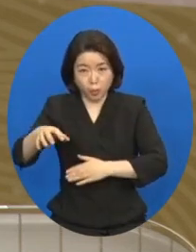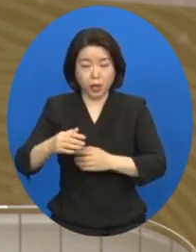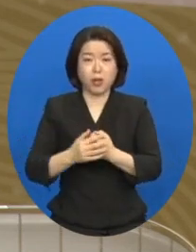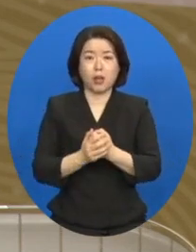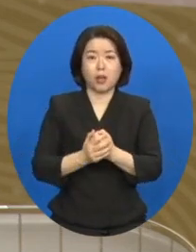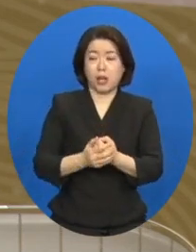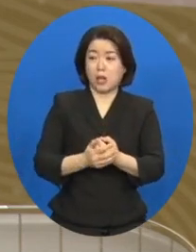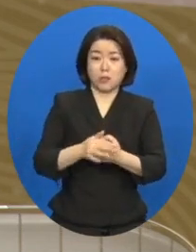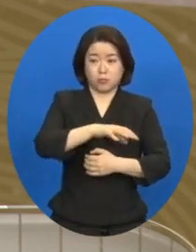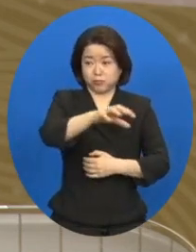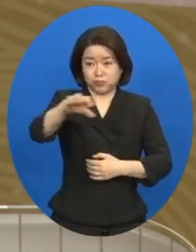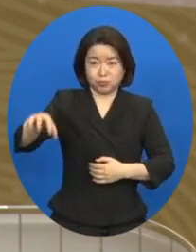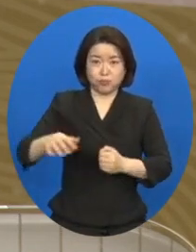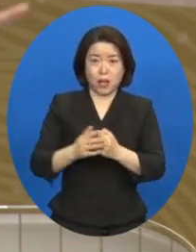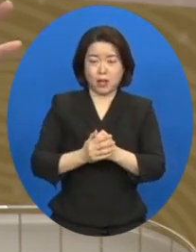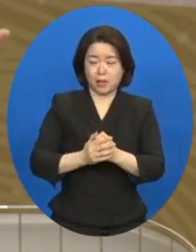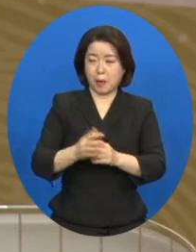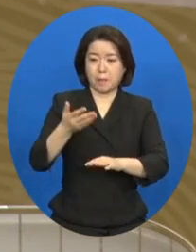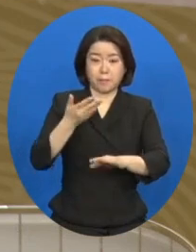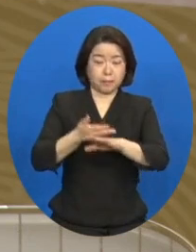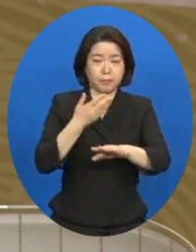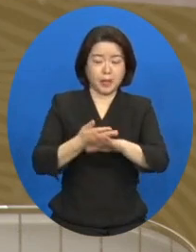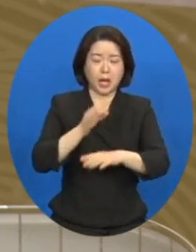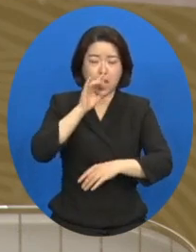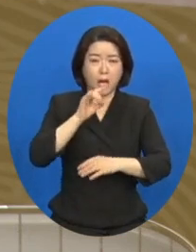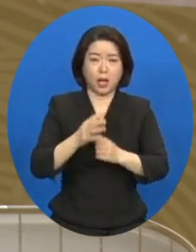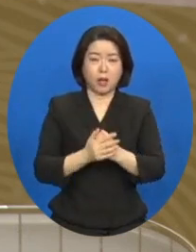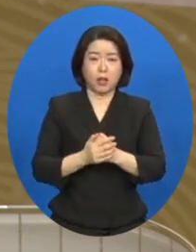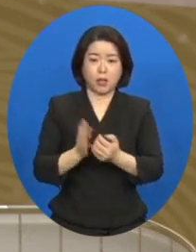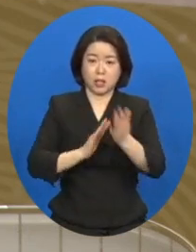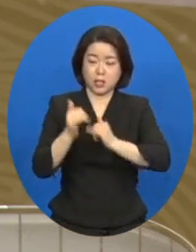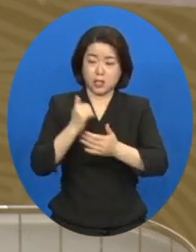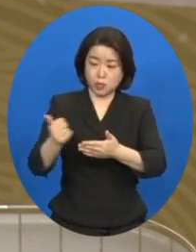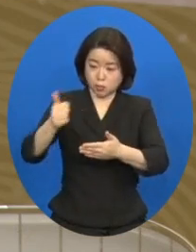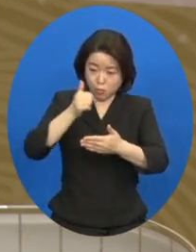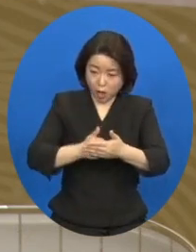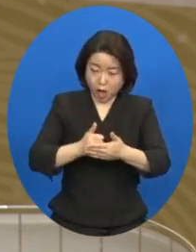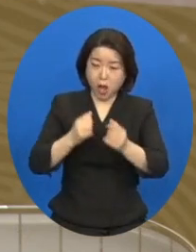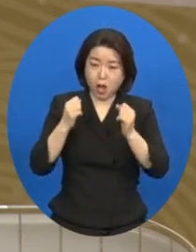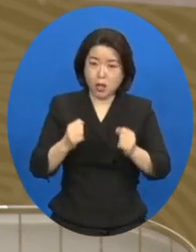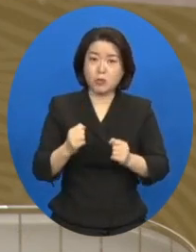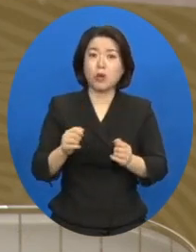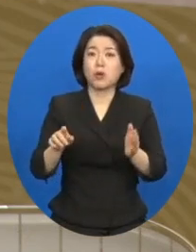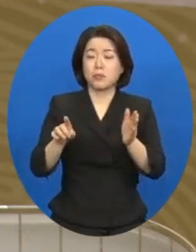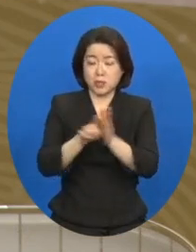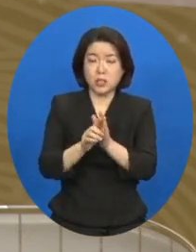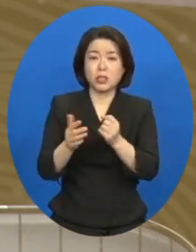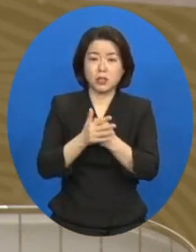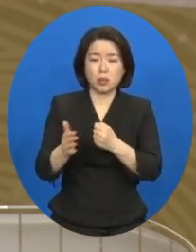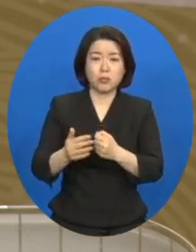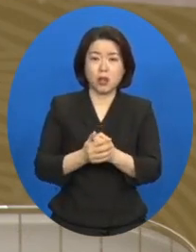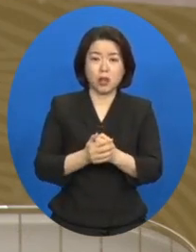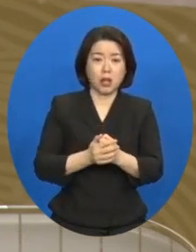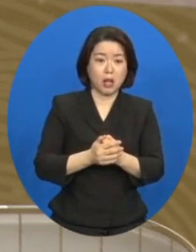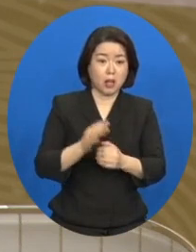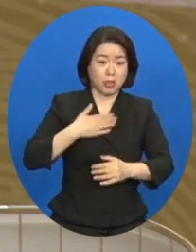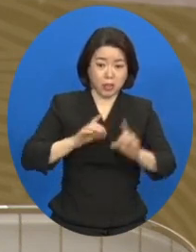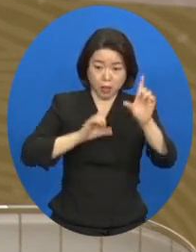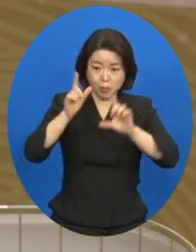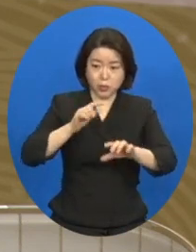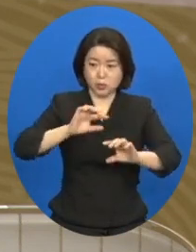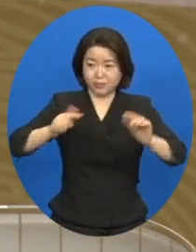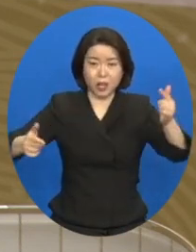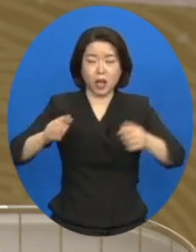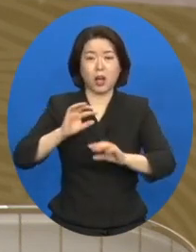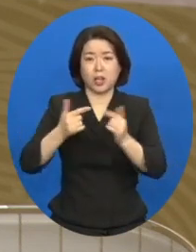교회에서든지 직장에서 다를 수가 없어요. 예수님 내 안에 계신 걸 내가 진짜 믿으니까. 이것이 이제는